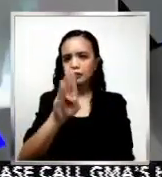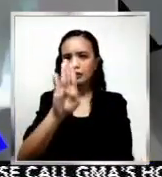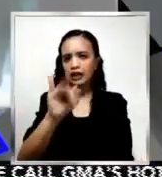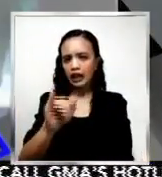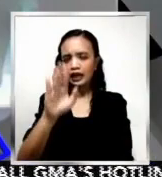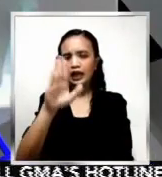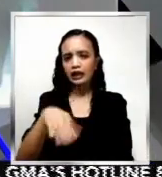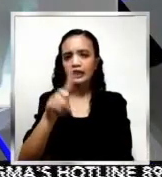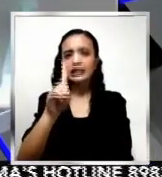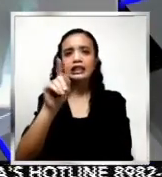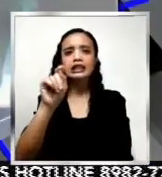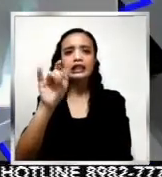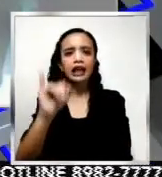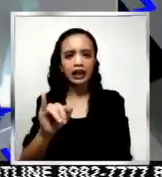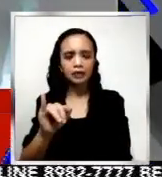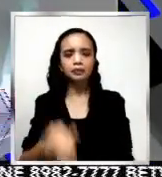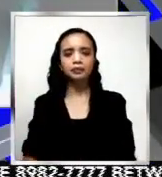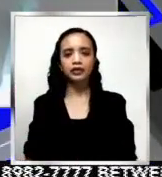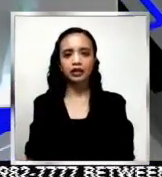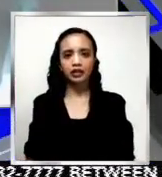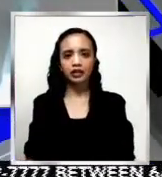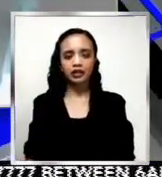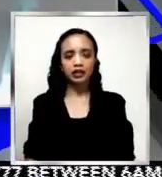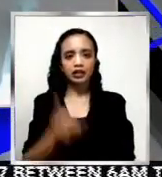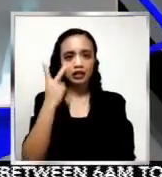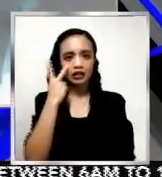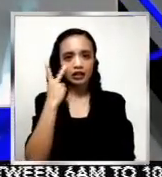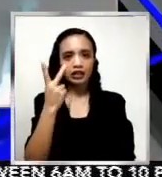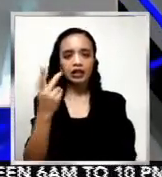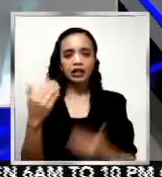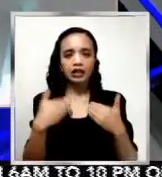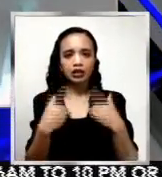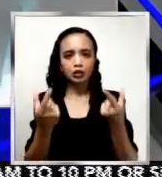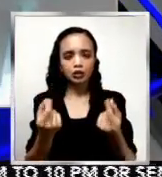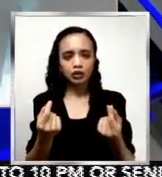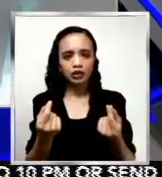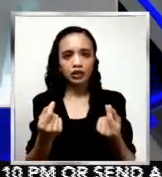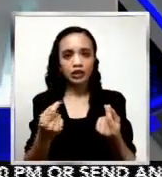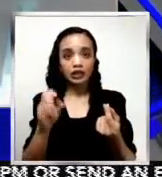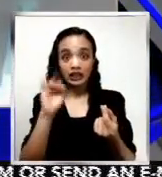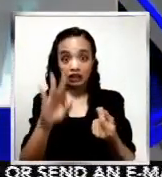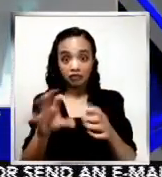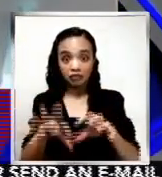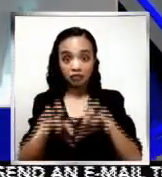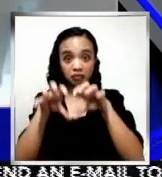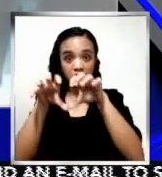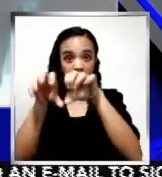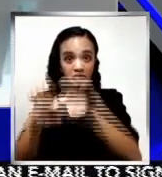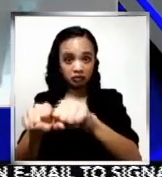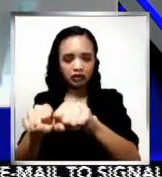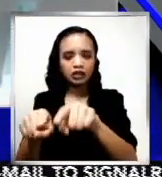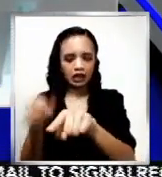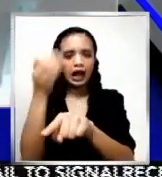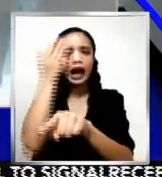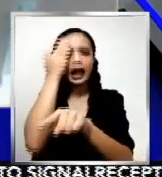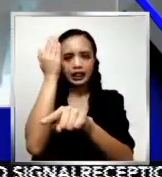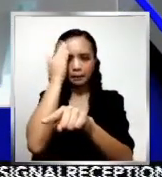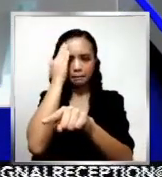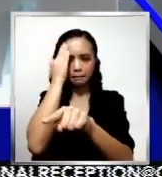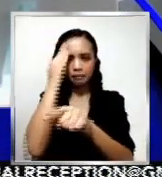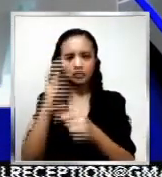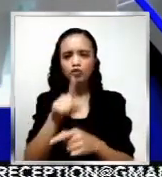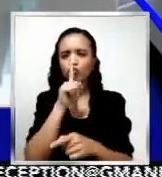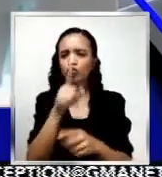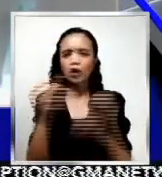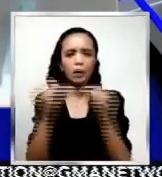kami relationship sa mga money transmitters. Once na nahuli niya sila, ma-identify na natin, mas mahihirapan na silang